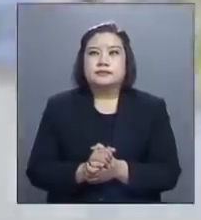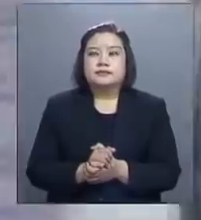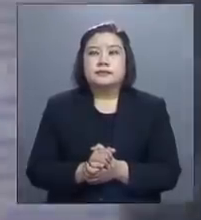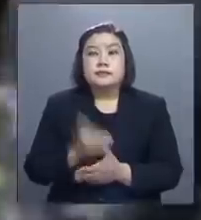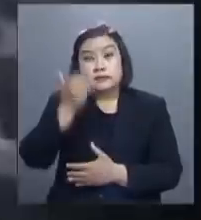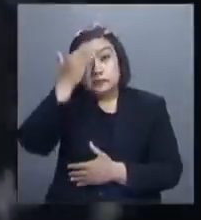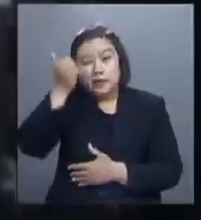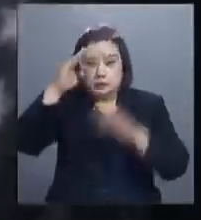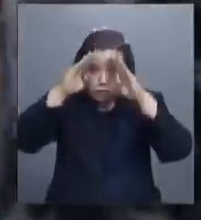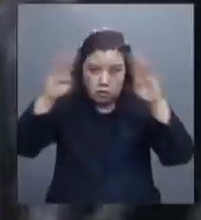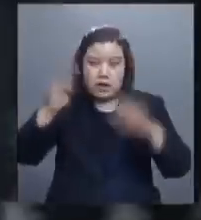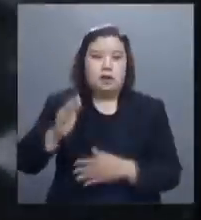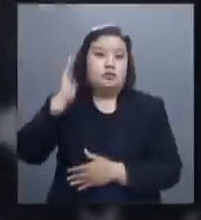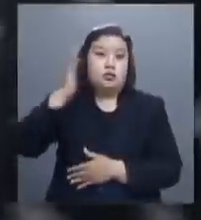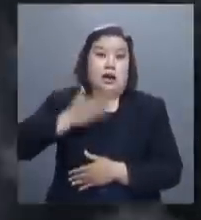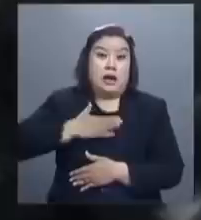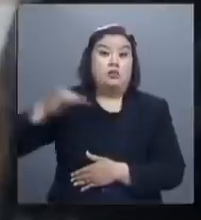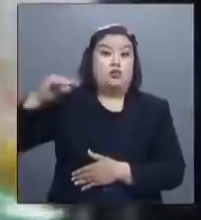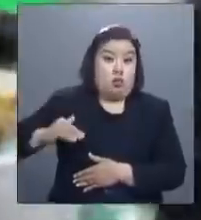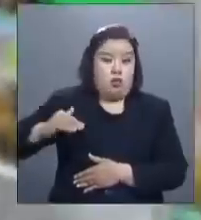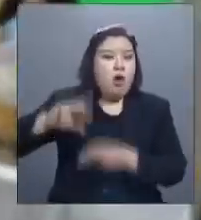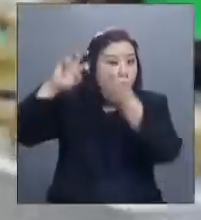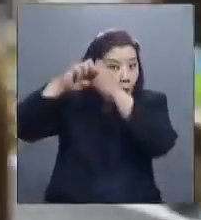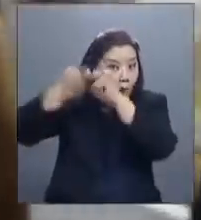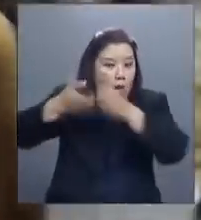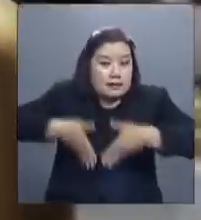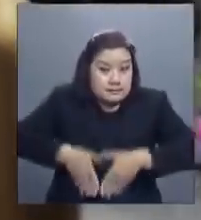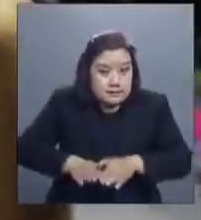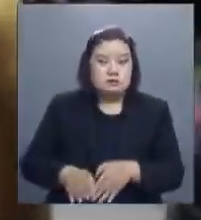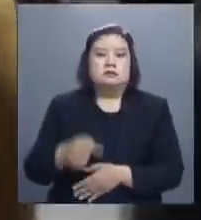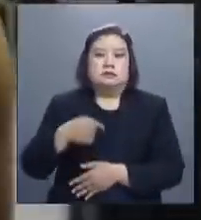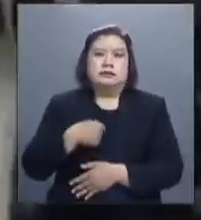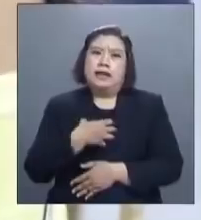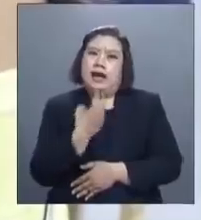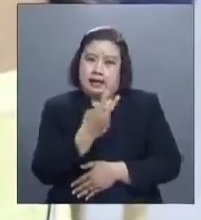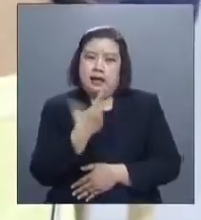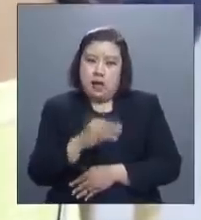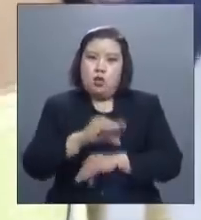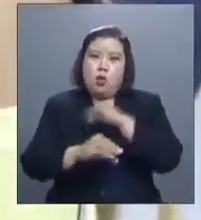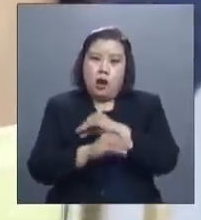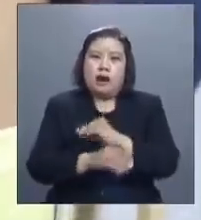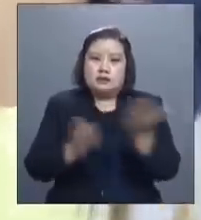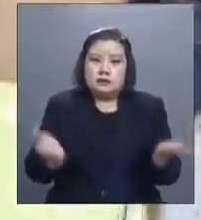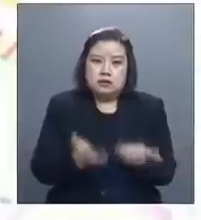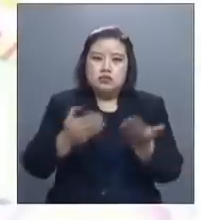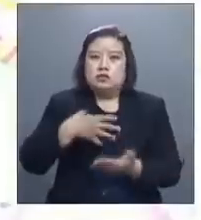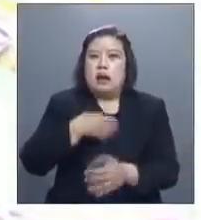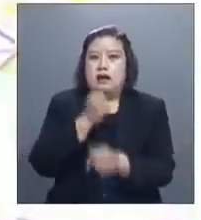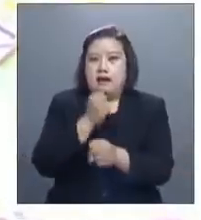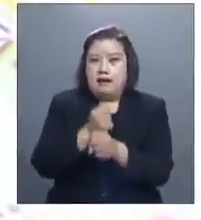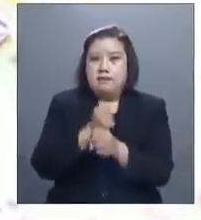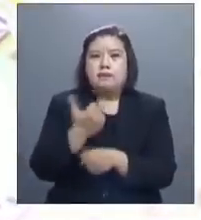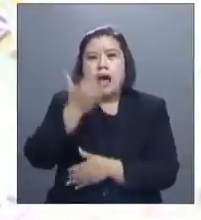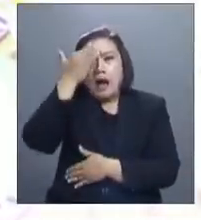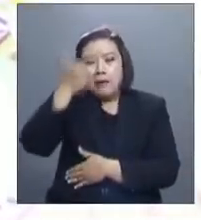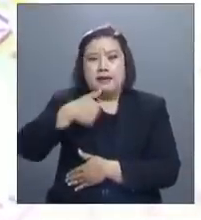การณ์ที่มีน้องชายที่เป็นเด็กออทิสติกผู้เป็นจุดเริ่มต้นผลักดันให้เธอทำโครงการและยังปิดท้ายคำตอบได้ว่าเพราะเ